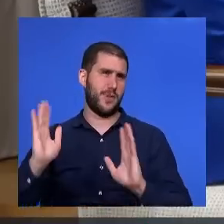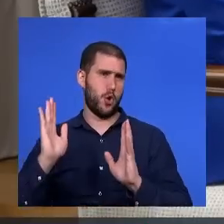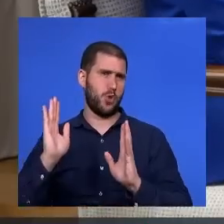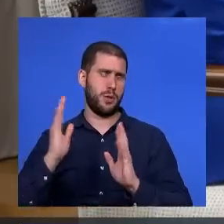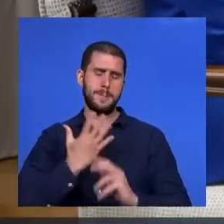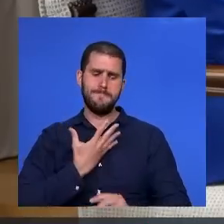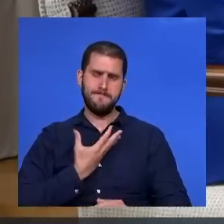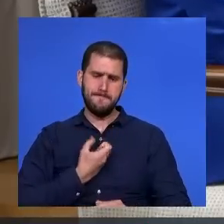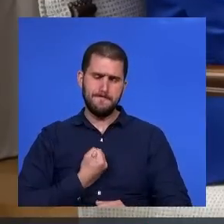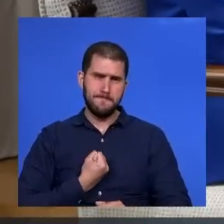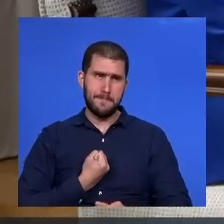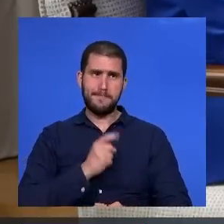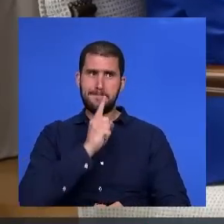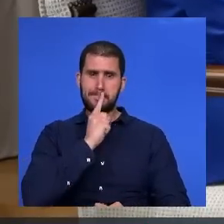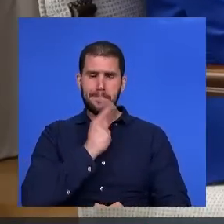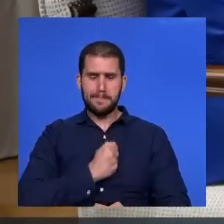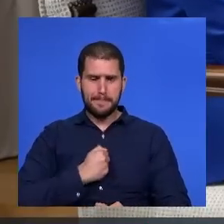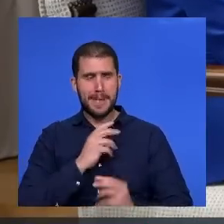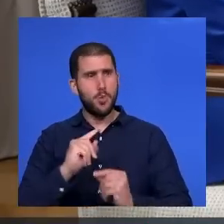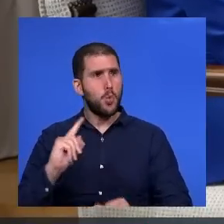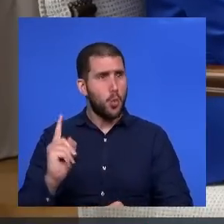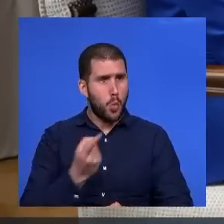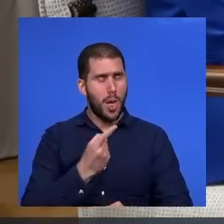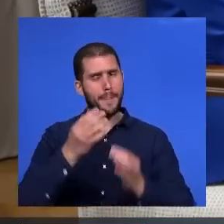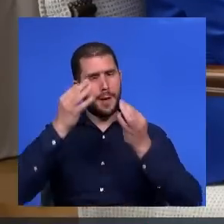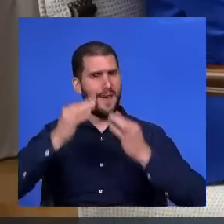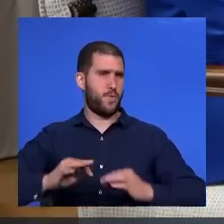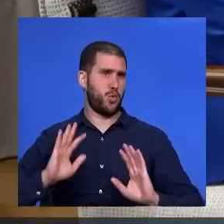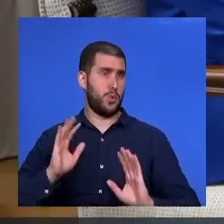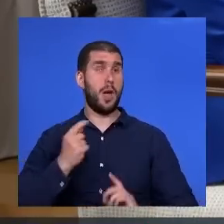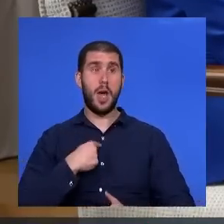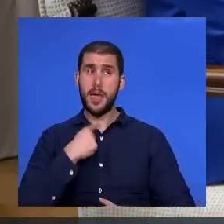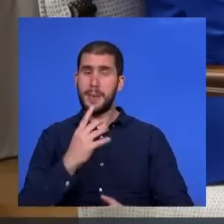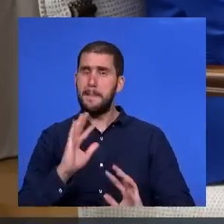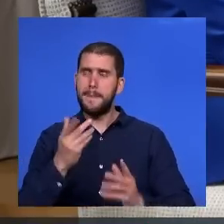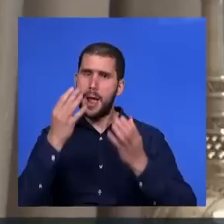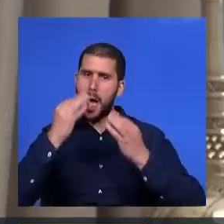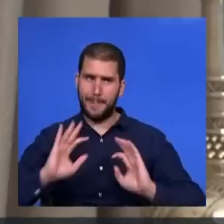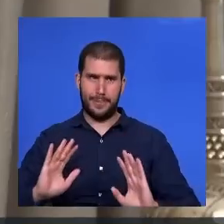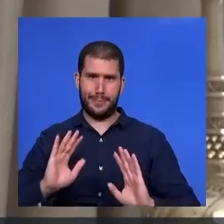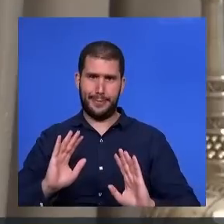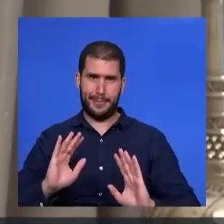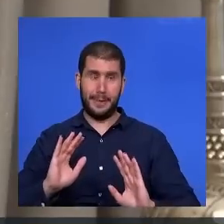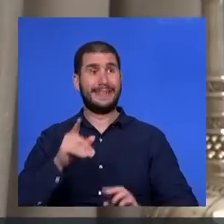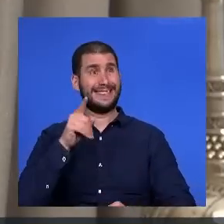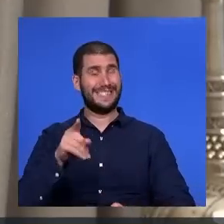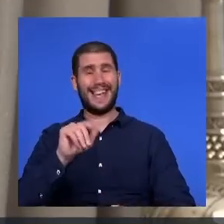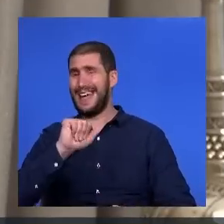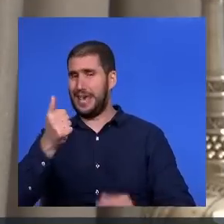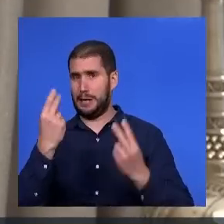להתאפק, להתאבל עם כולם ולכבד. עכשיו אני אגיד לך גם מה לכבד, בסדר? כי זה הדבר